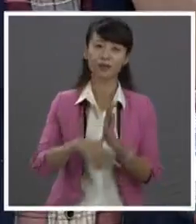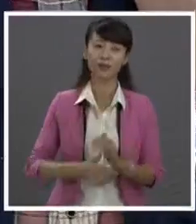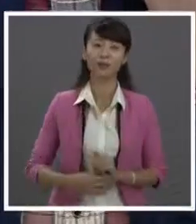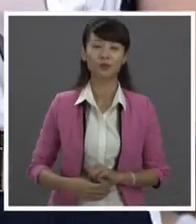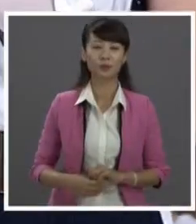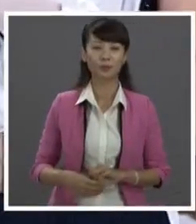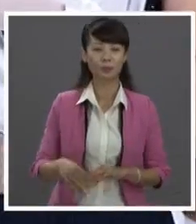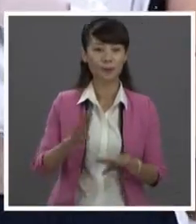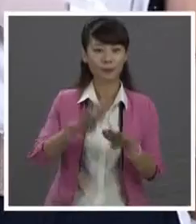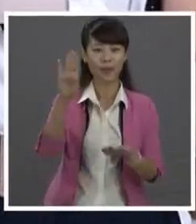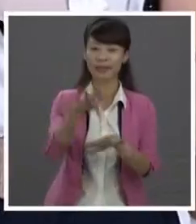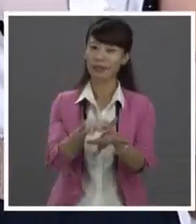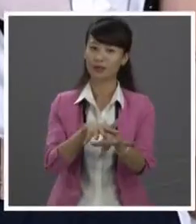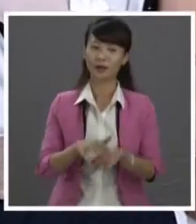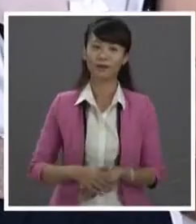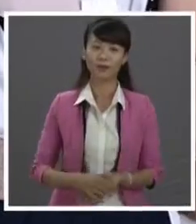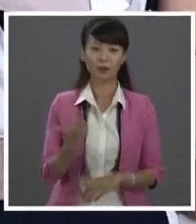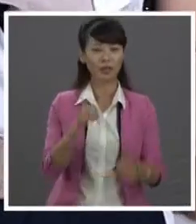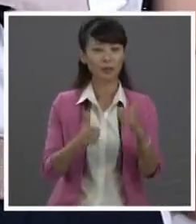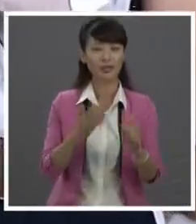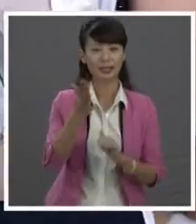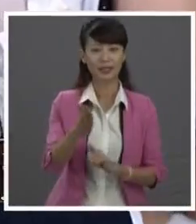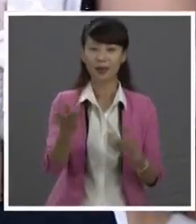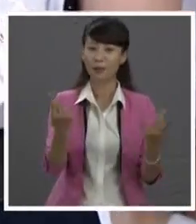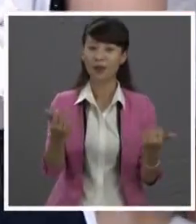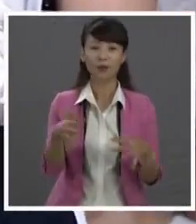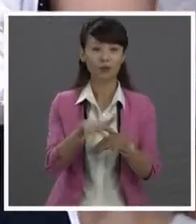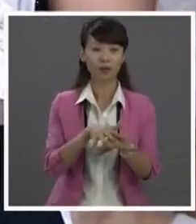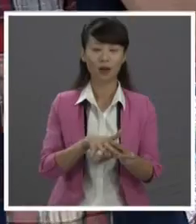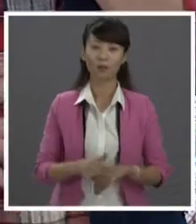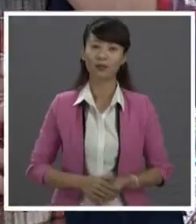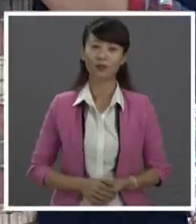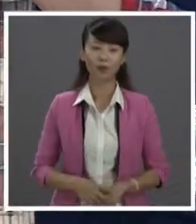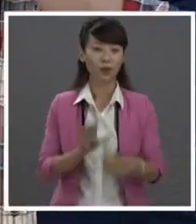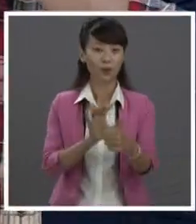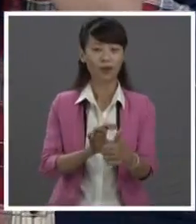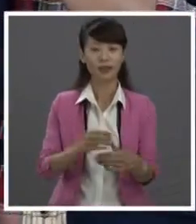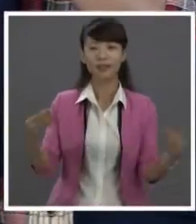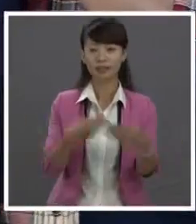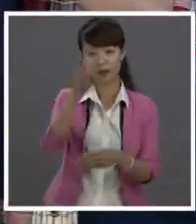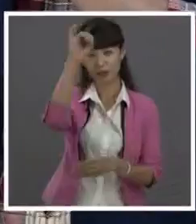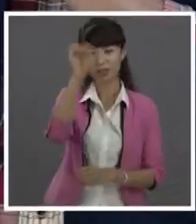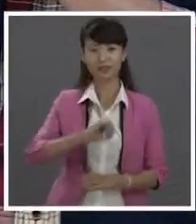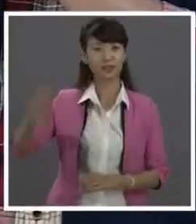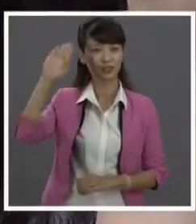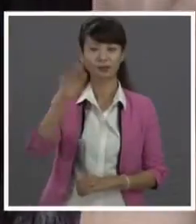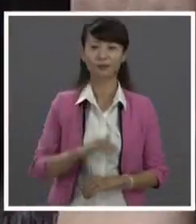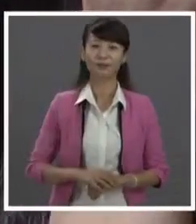次比赛之前没有手套嘛，然后我们去问交警叔叔借的， 结果戴那个手套现场都没有一个人敢停车